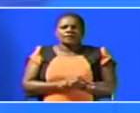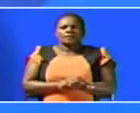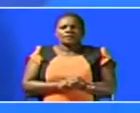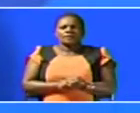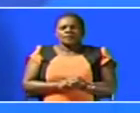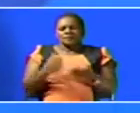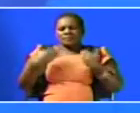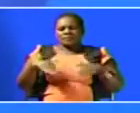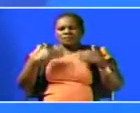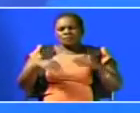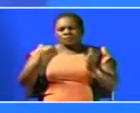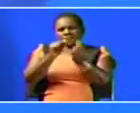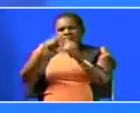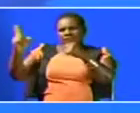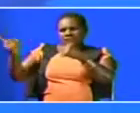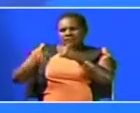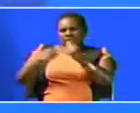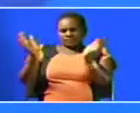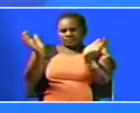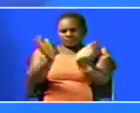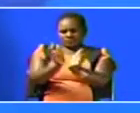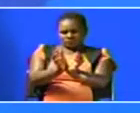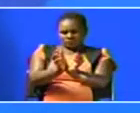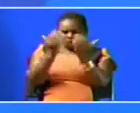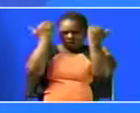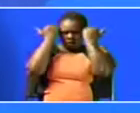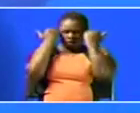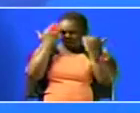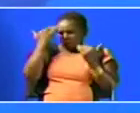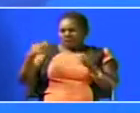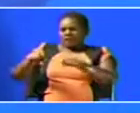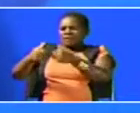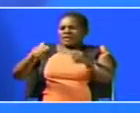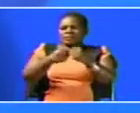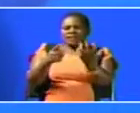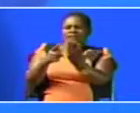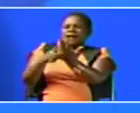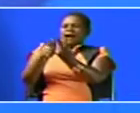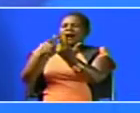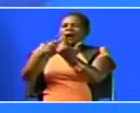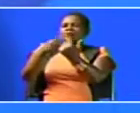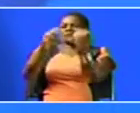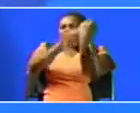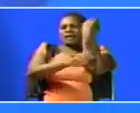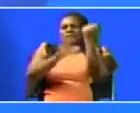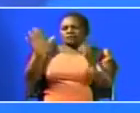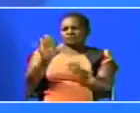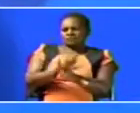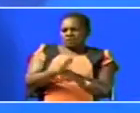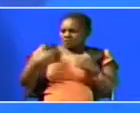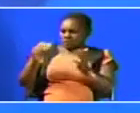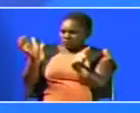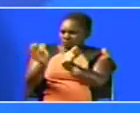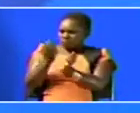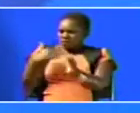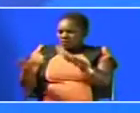Na jumla ya watu 16 wamekamatwa na kushtakiwa kwa kuhitilafiana na shughuli ya sensa ambayo inaendelea kote nchini. Miongoni mwa waliokamatwa